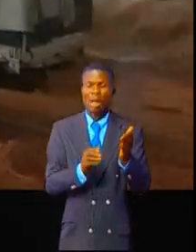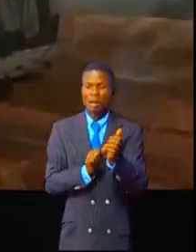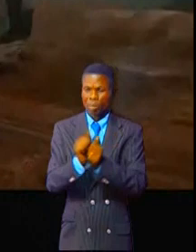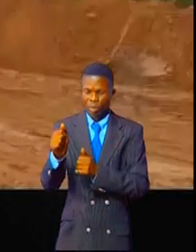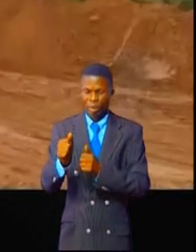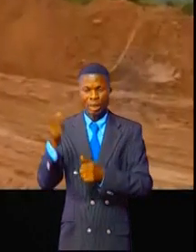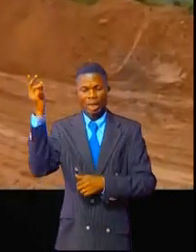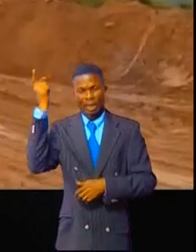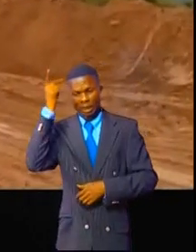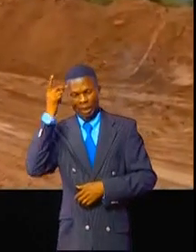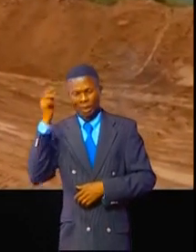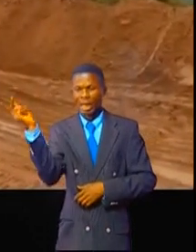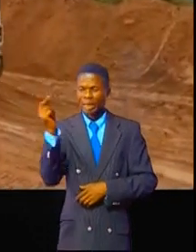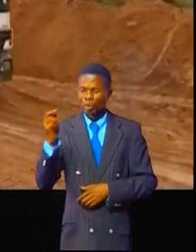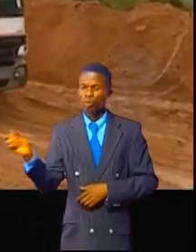et qui kuito